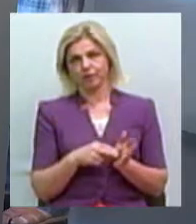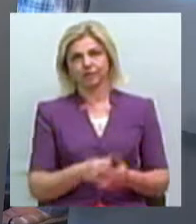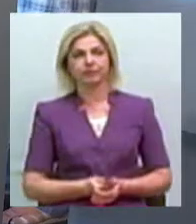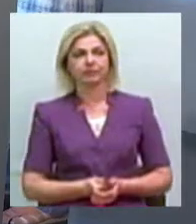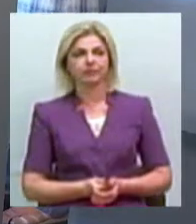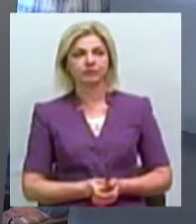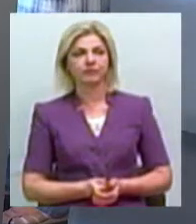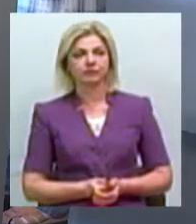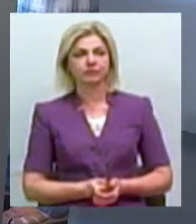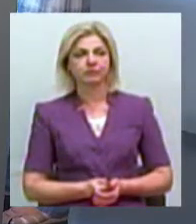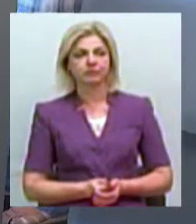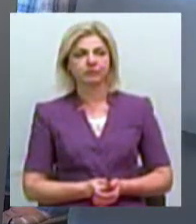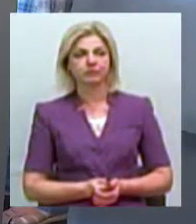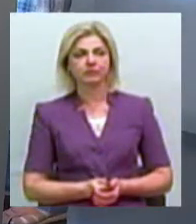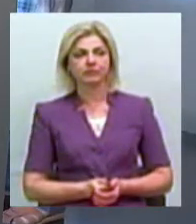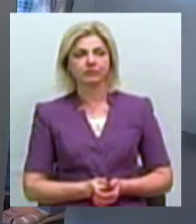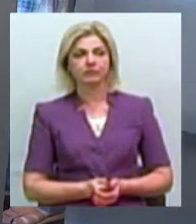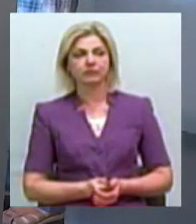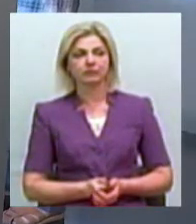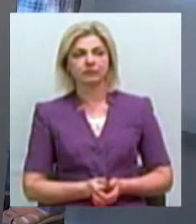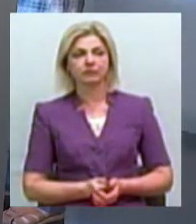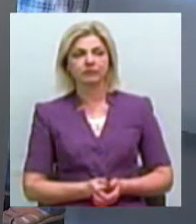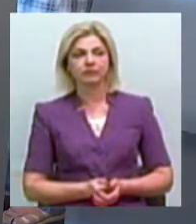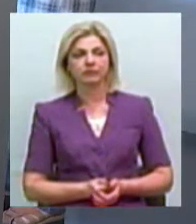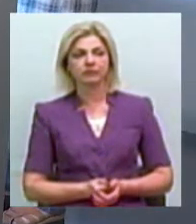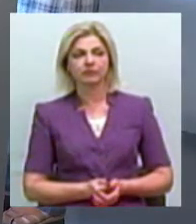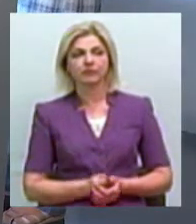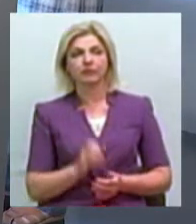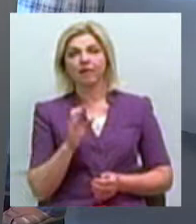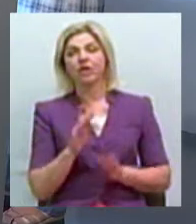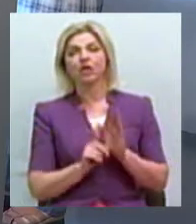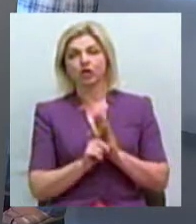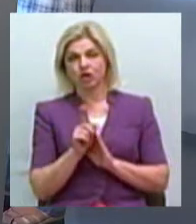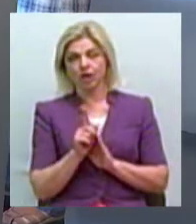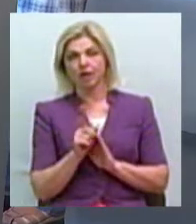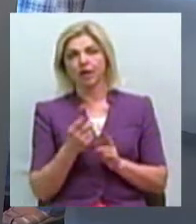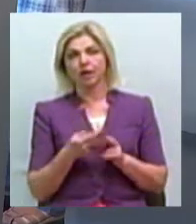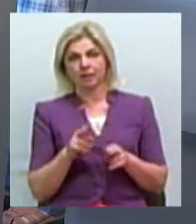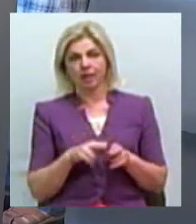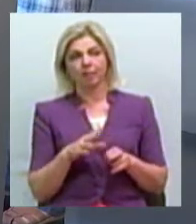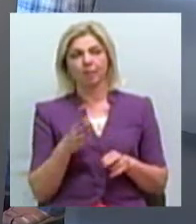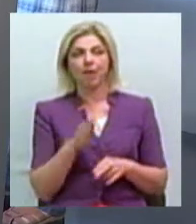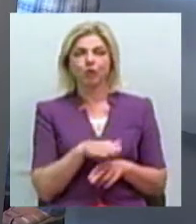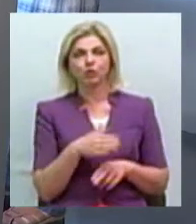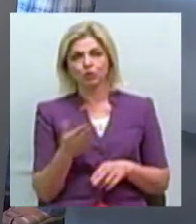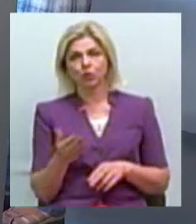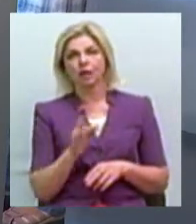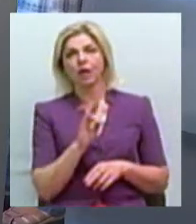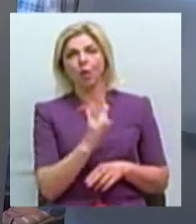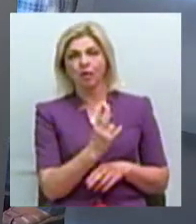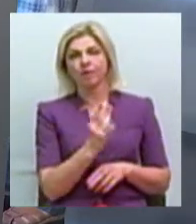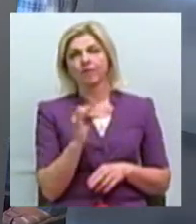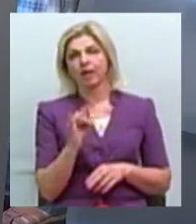Ну вот, ну, можно сказать, что там в самом начале, когда вот этот перегон между Николаевым